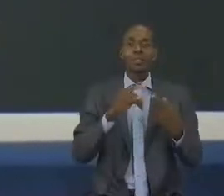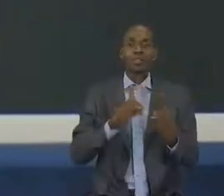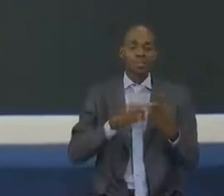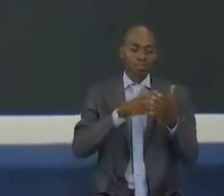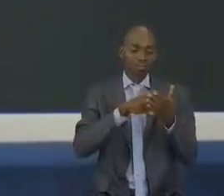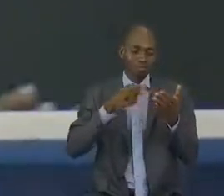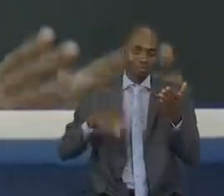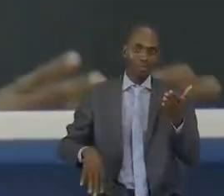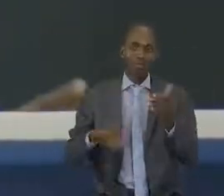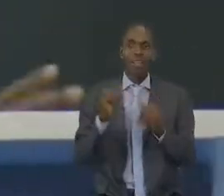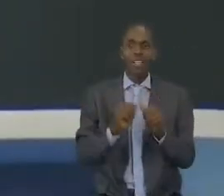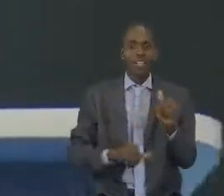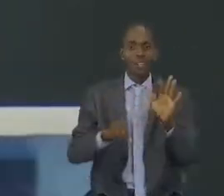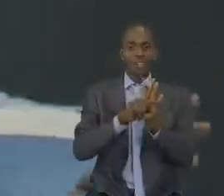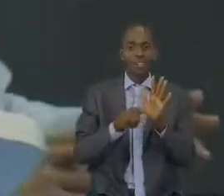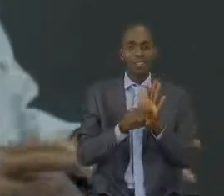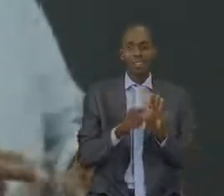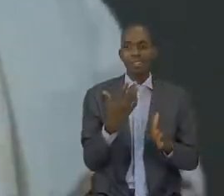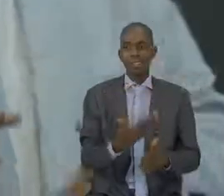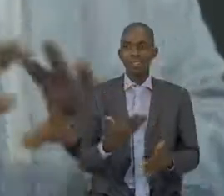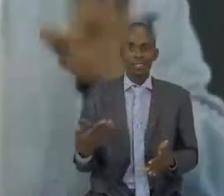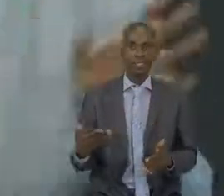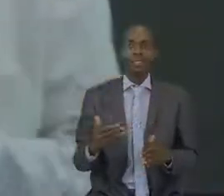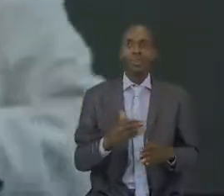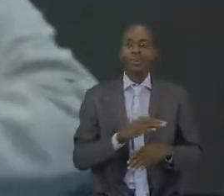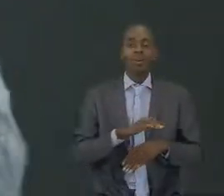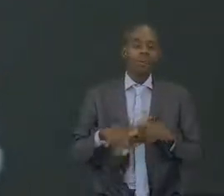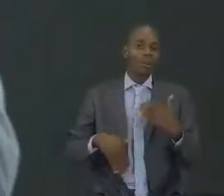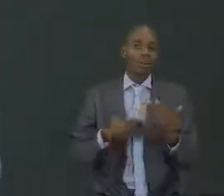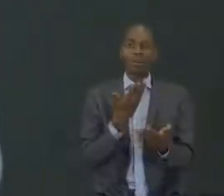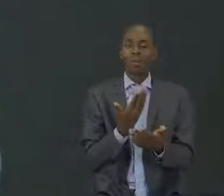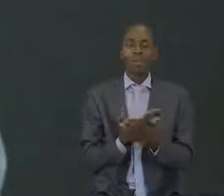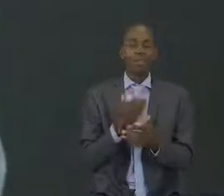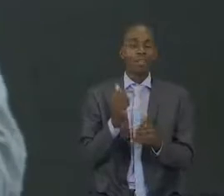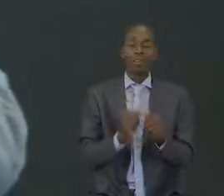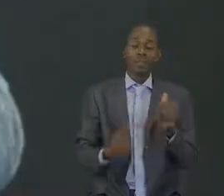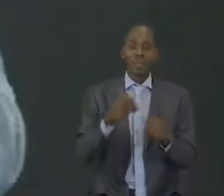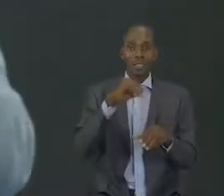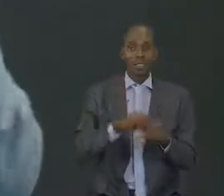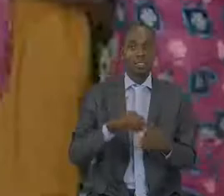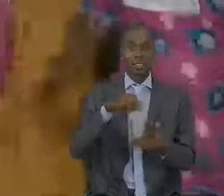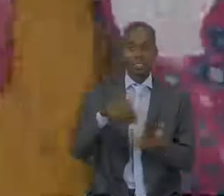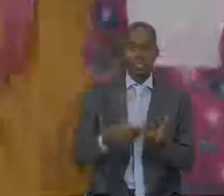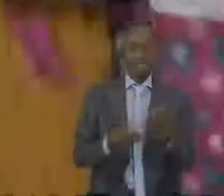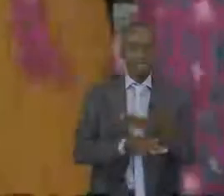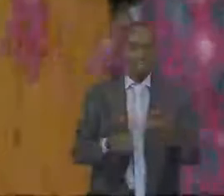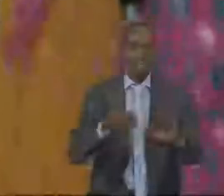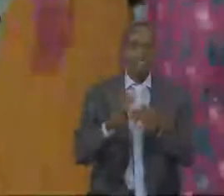effacer toute chose négative partout d'Ogoni au nom de